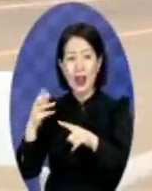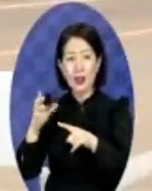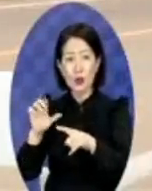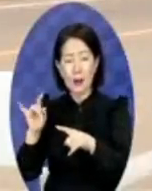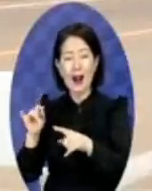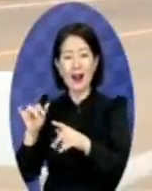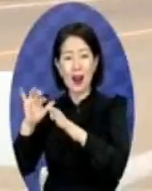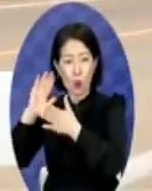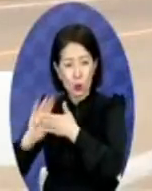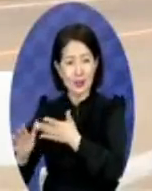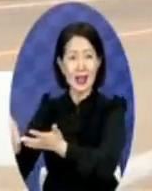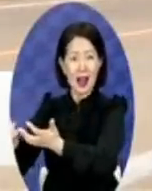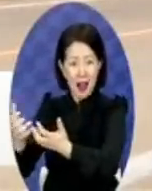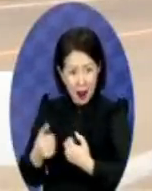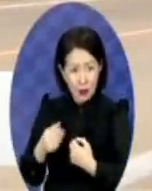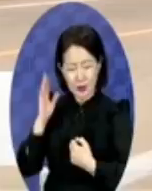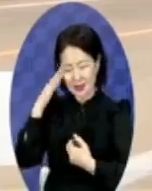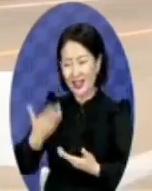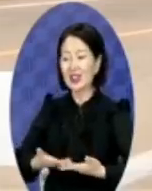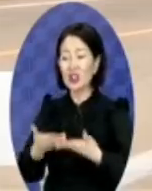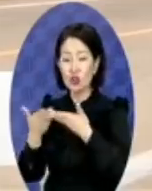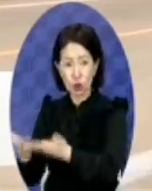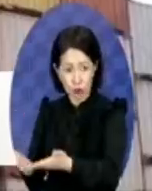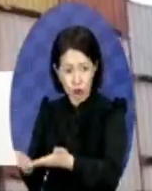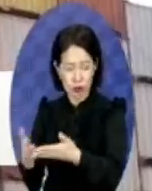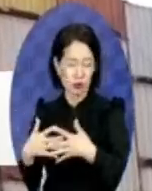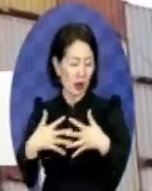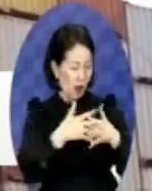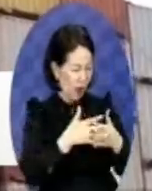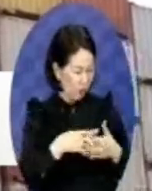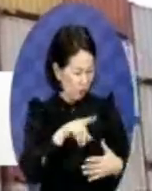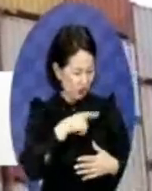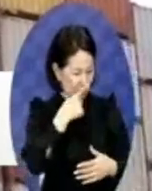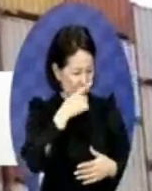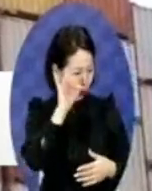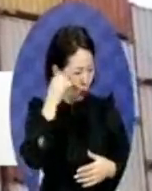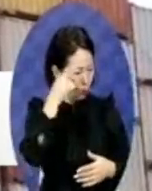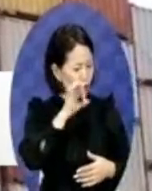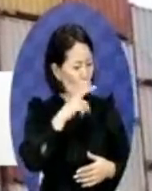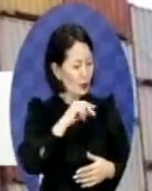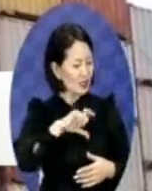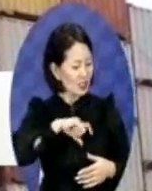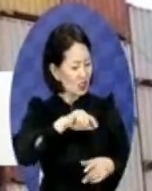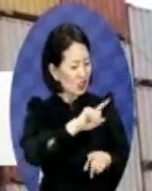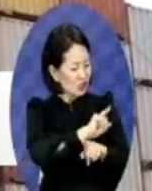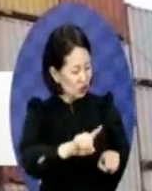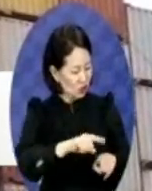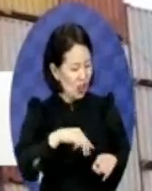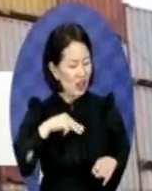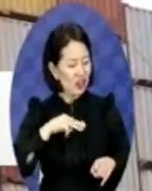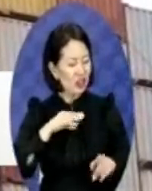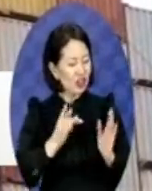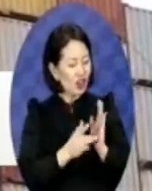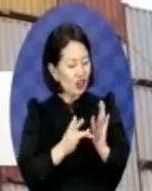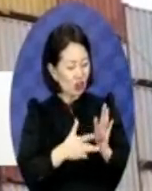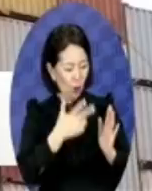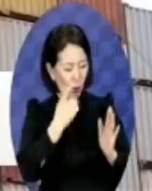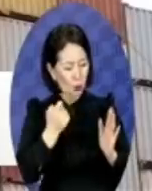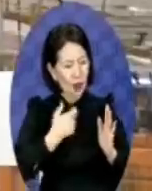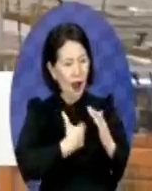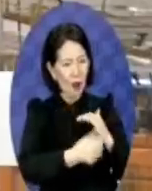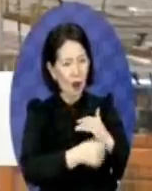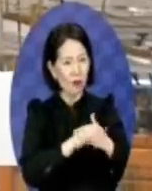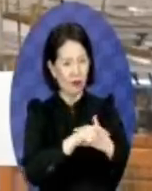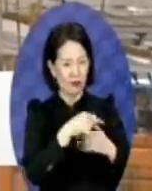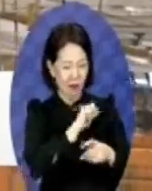авах саналыг Вашингтонд тавиад байна. Гэвч Америк нэгдсэн улс Хятадыг оюуны өмчийн эрхийг зөрчиж, технологиг нь хүчээр шилжүүлж авч байна гэдэг асуудал дээр